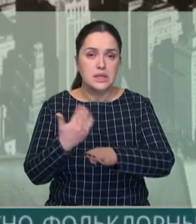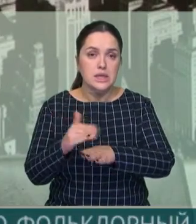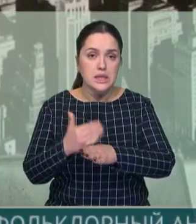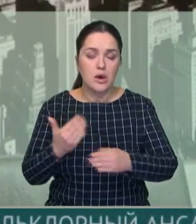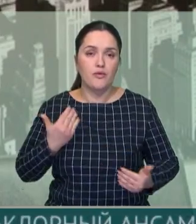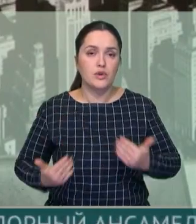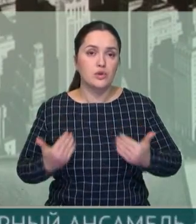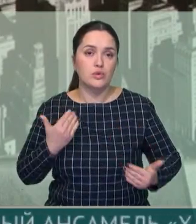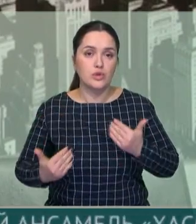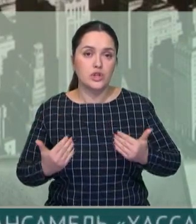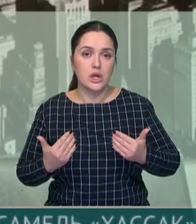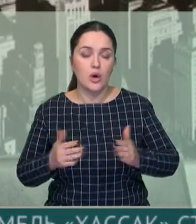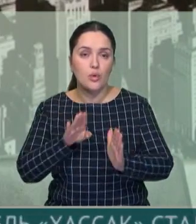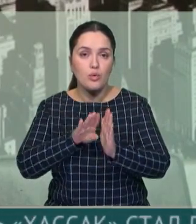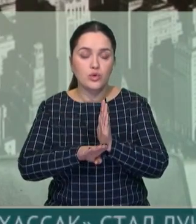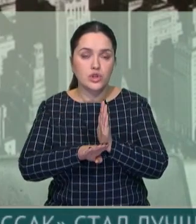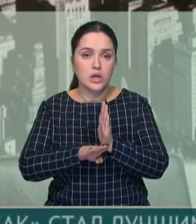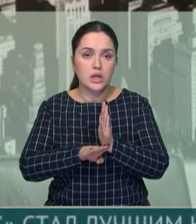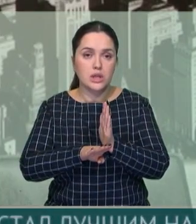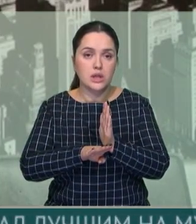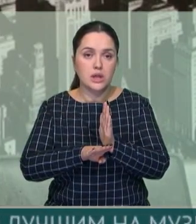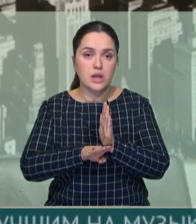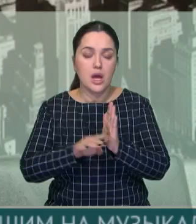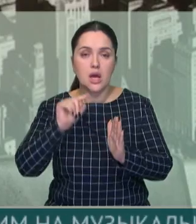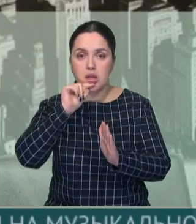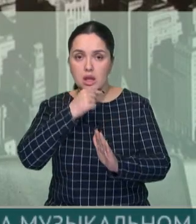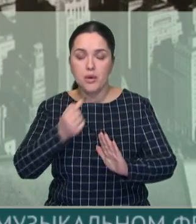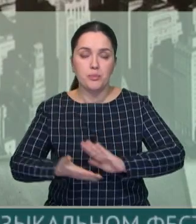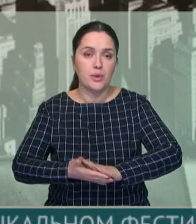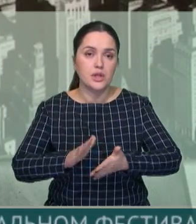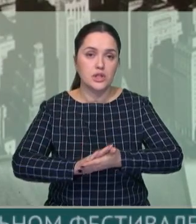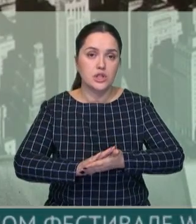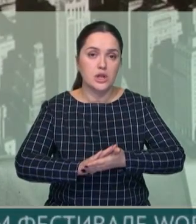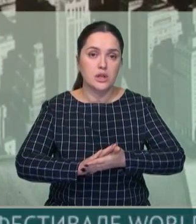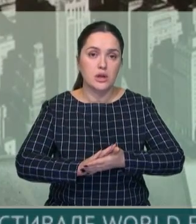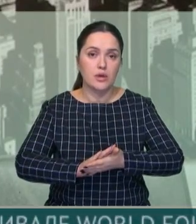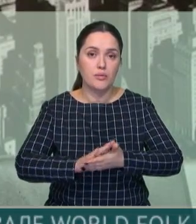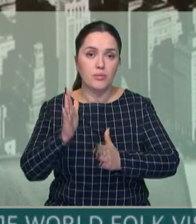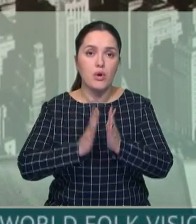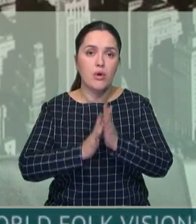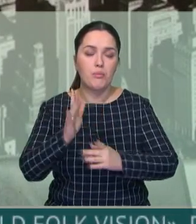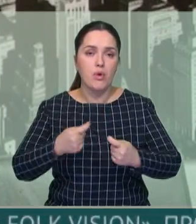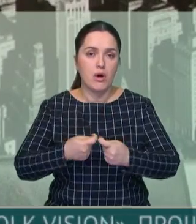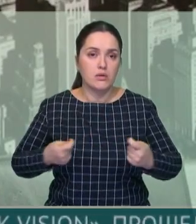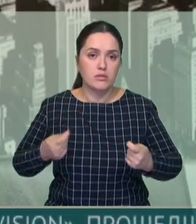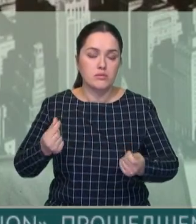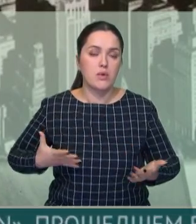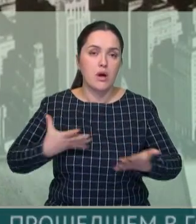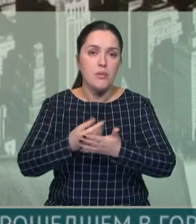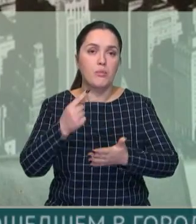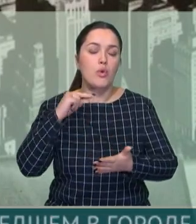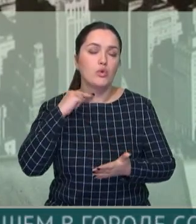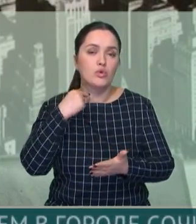случае умеренного ухудшения рыночной или экономической конъюнктуры резко вырастет объем просрочки, соответственно, банки